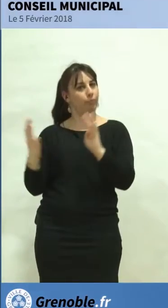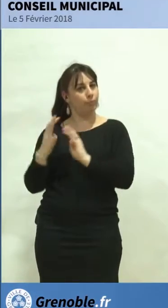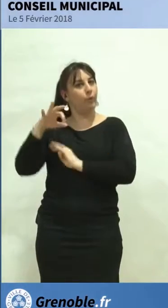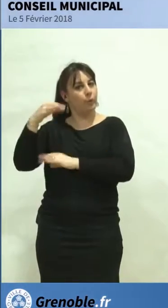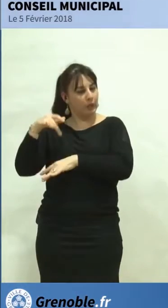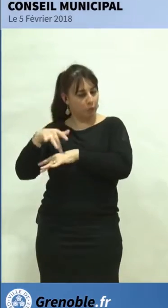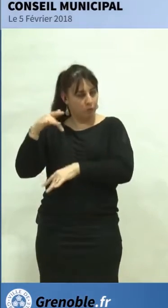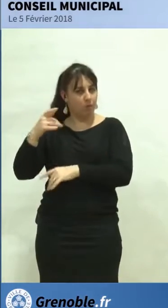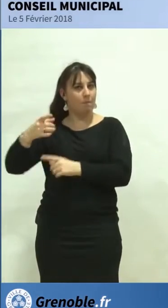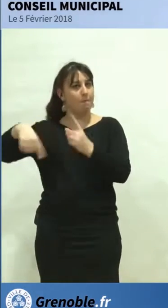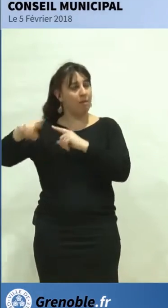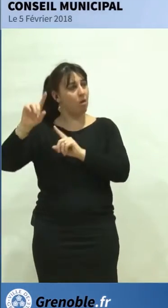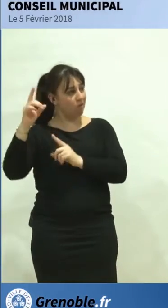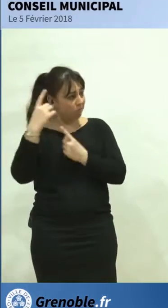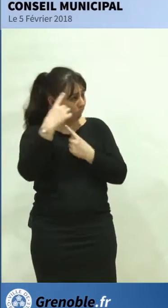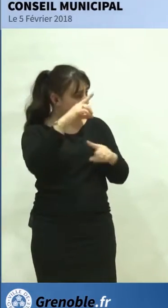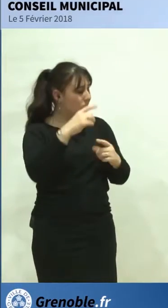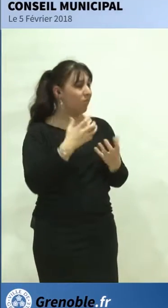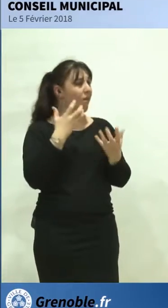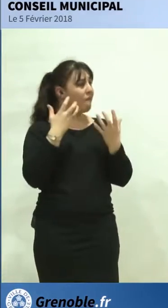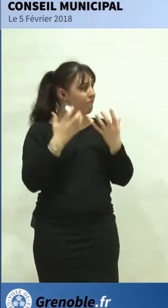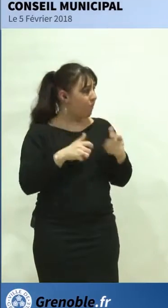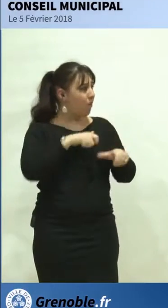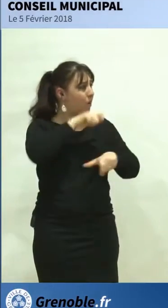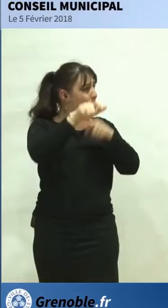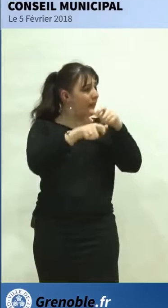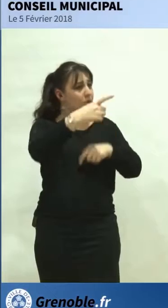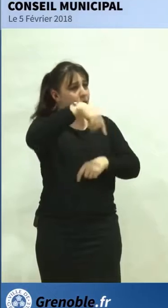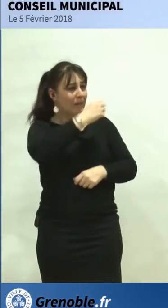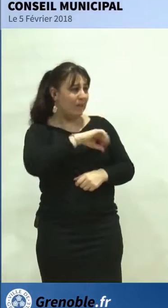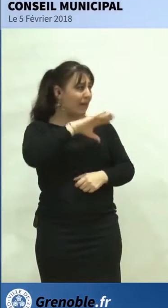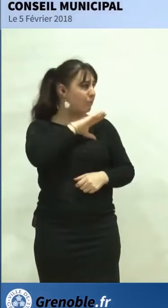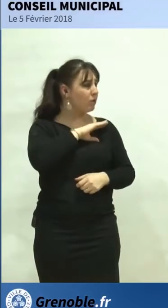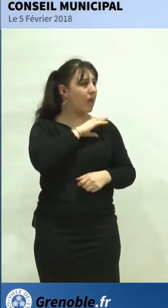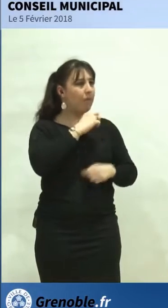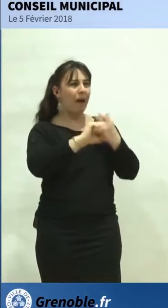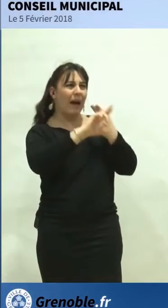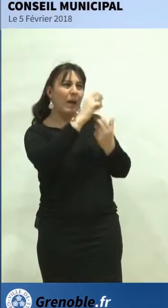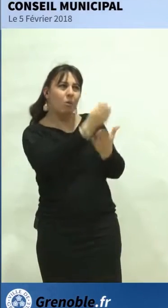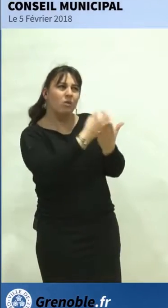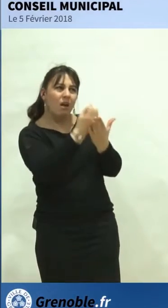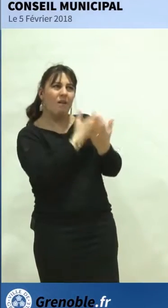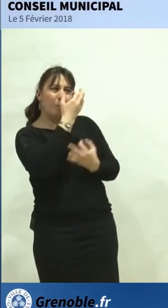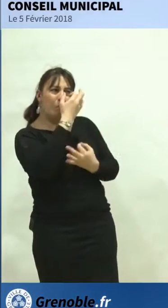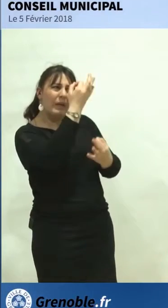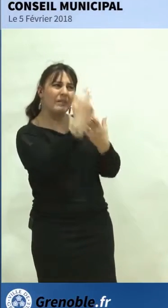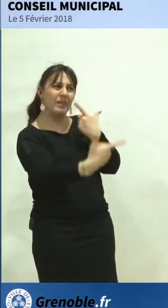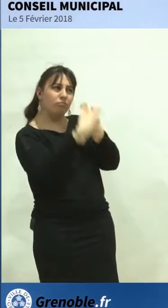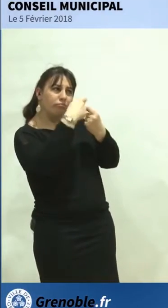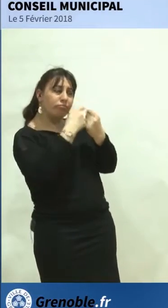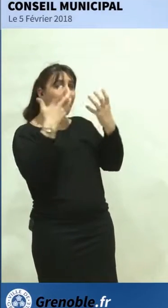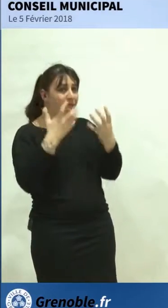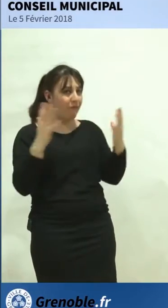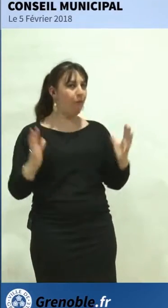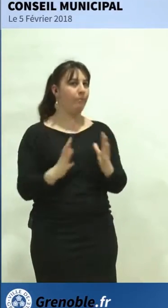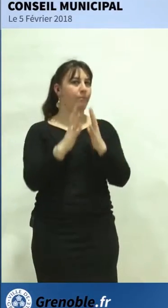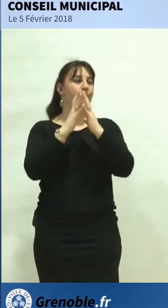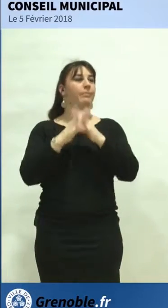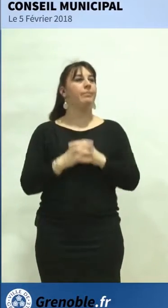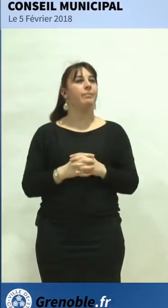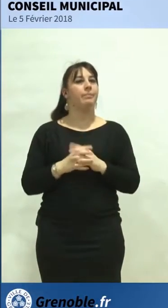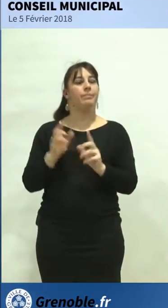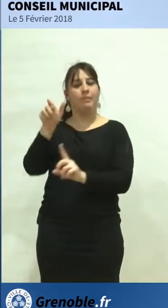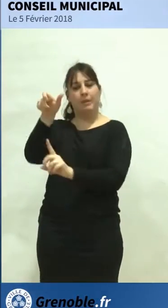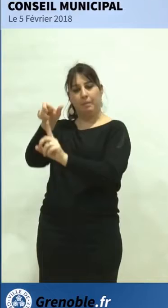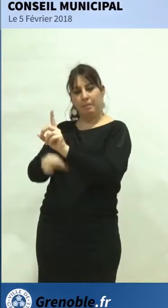maintenant de pouvoir rencontrer les personnes ayant l'autorité de leur apporter de réelles réponses. D'autre part, un militant du quartier